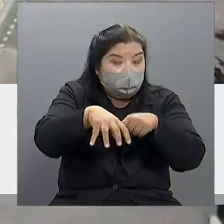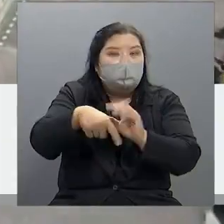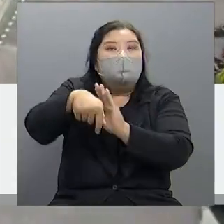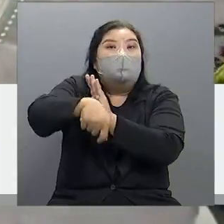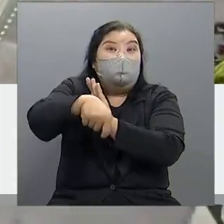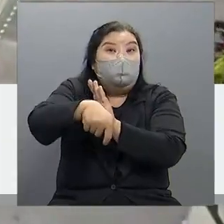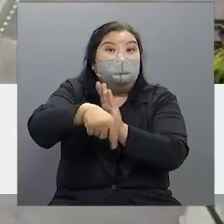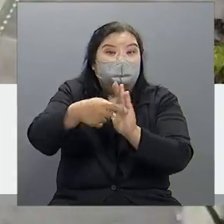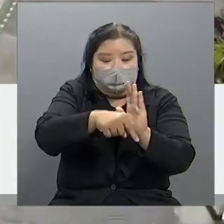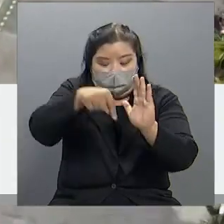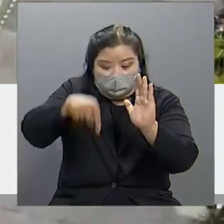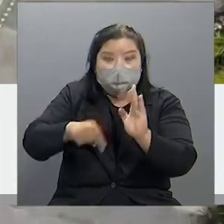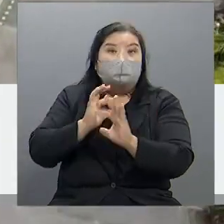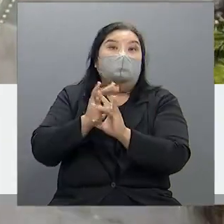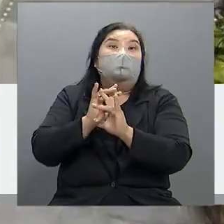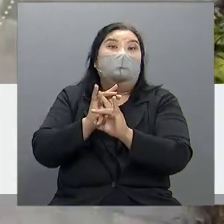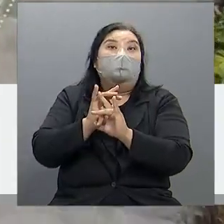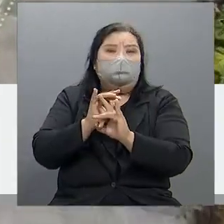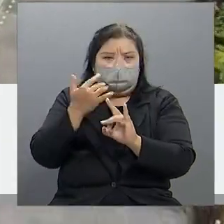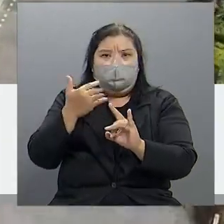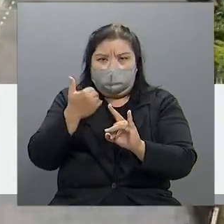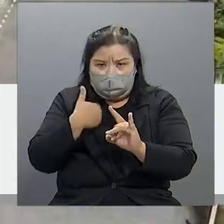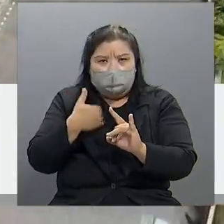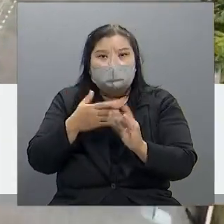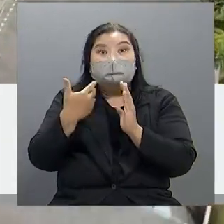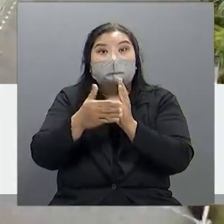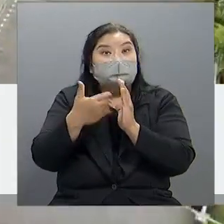ผลิตภัณฑ์มาจากหลายจังหวัดในภาคอีสานค่ะ